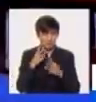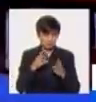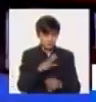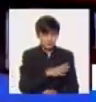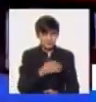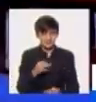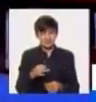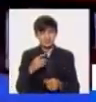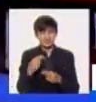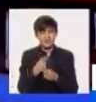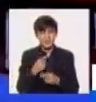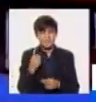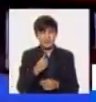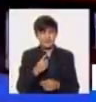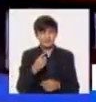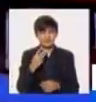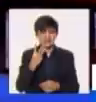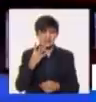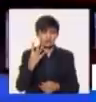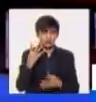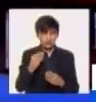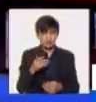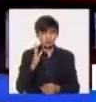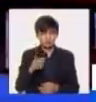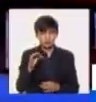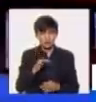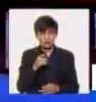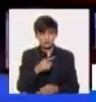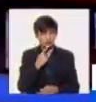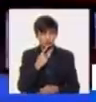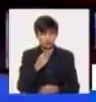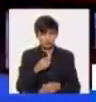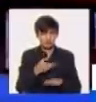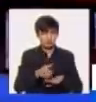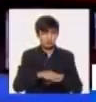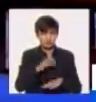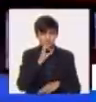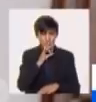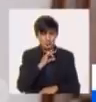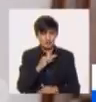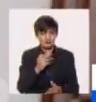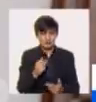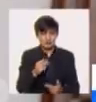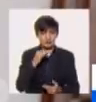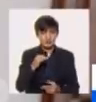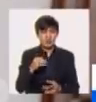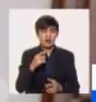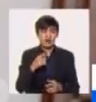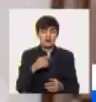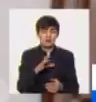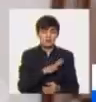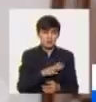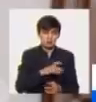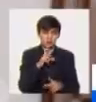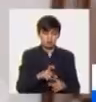емделу барысындағы бірінші 3-4 күнге дейін созылады, оны көтеру қиынға соғады. Кейбір науқастар оңай көтереді,